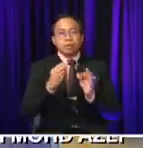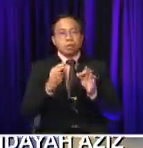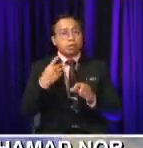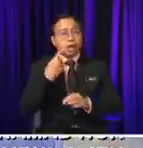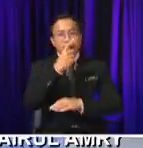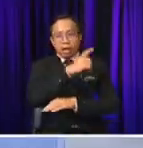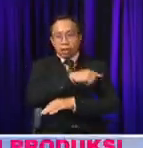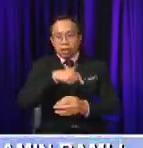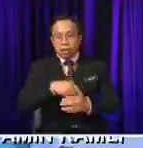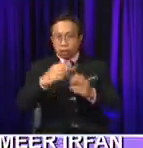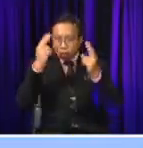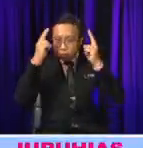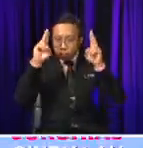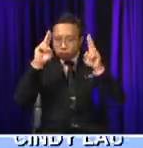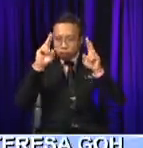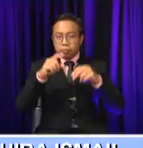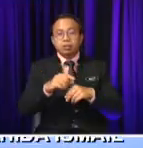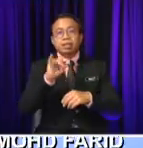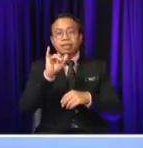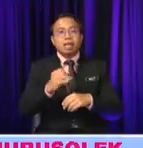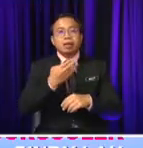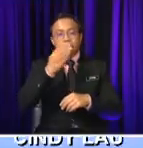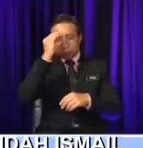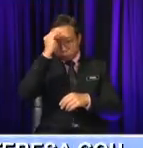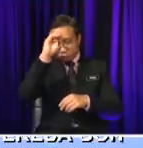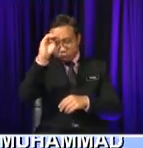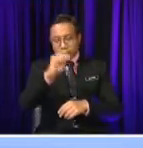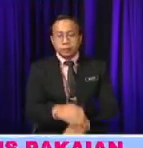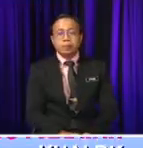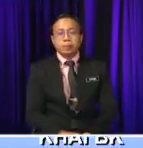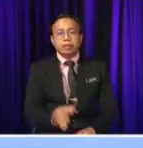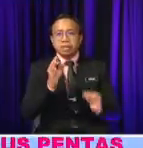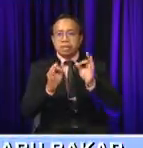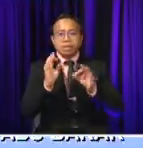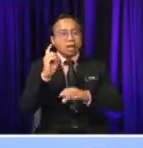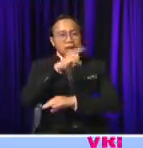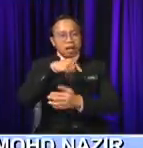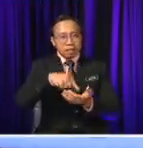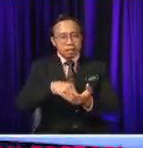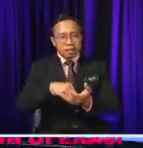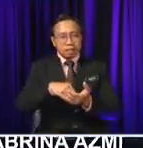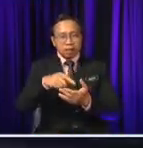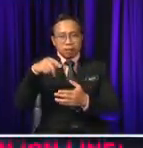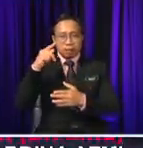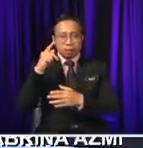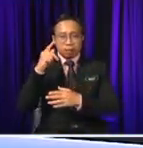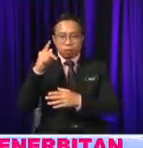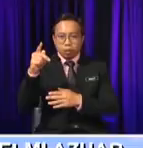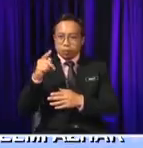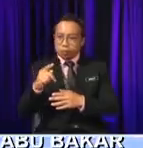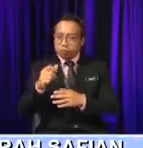seorang ulama yang mulia jika hari ini seorang pejuang menang